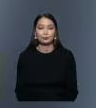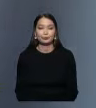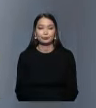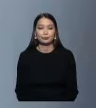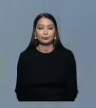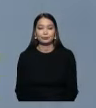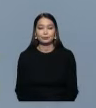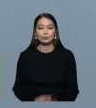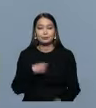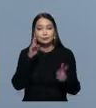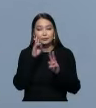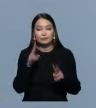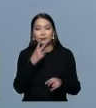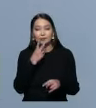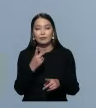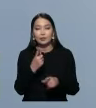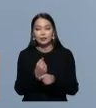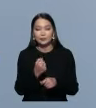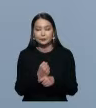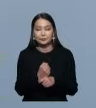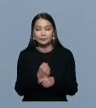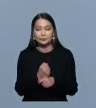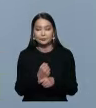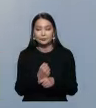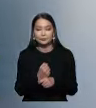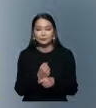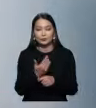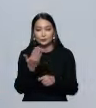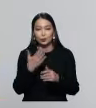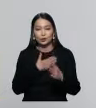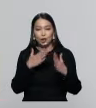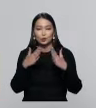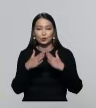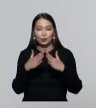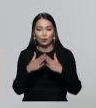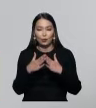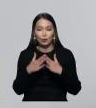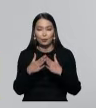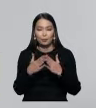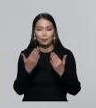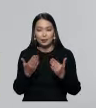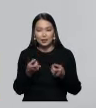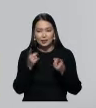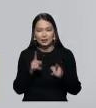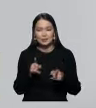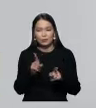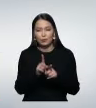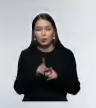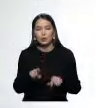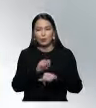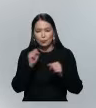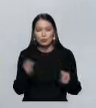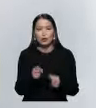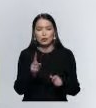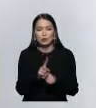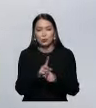какие буры. Наверное, с домом. Кидать уже некуда. После недели 50-градусных морозов снег